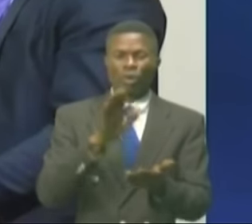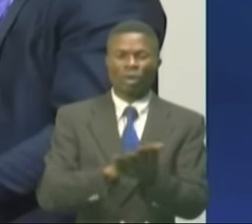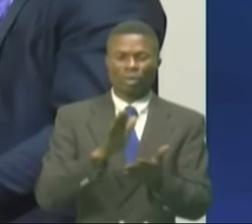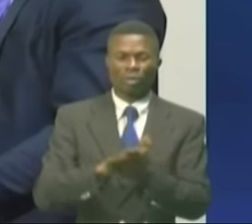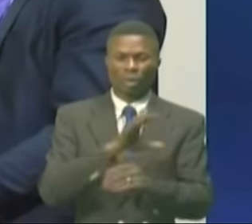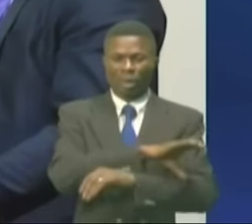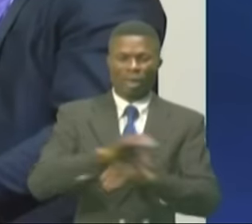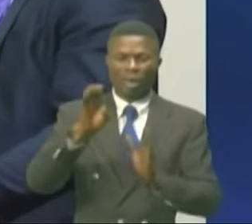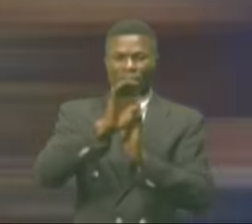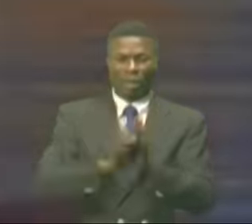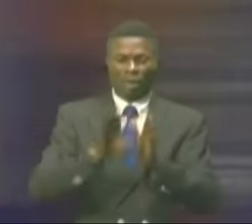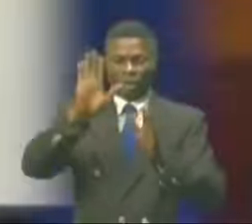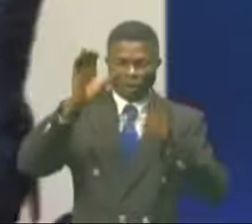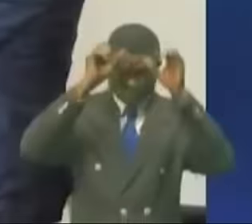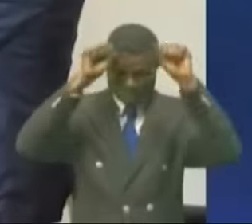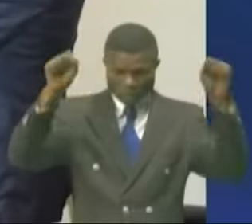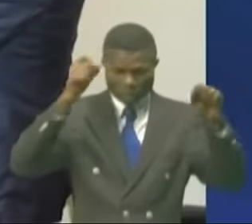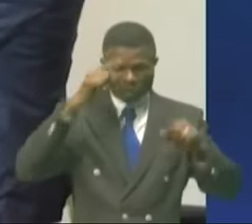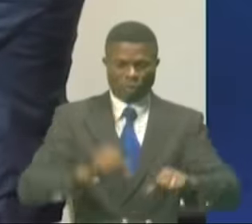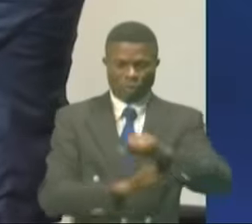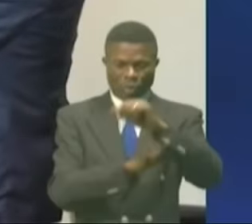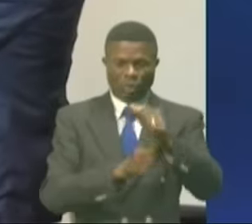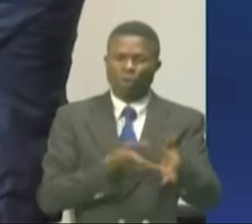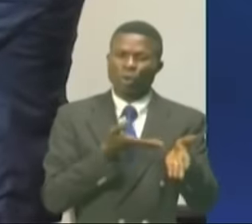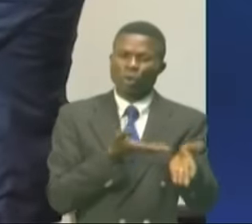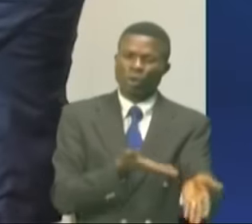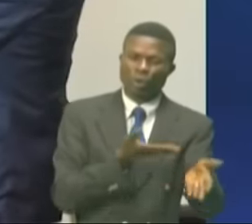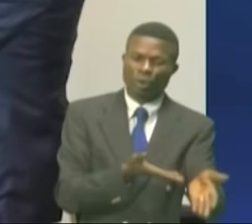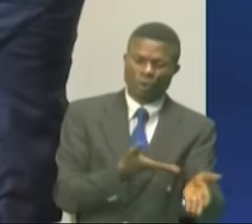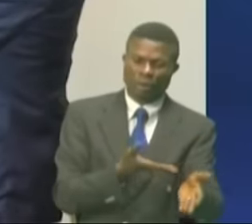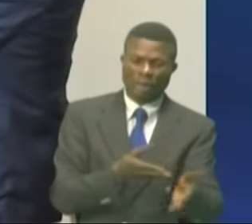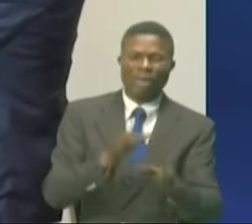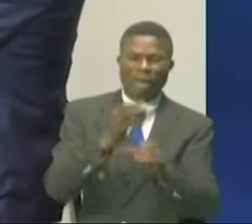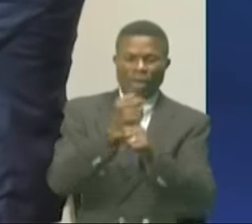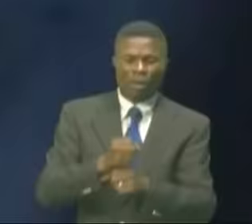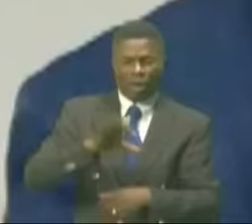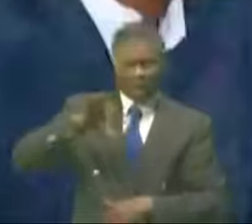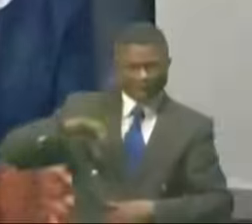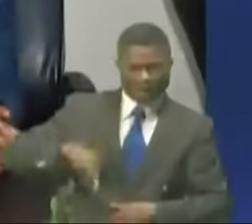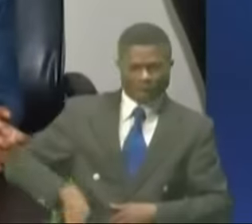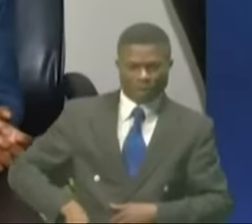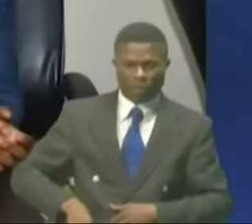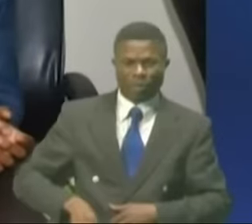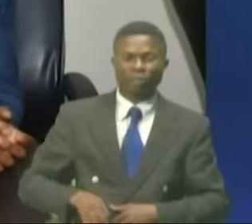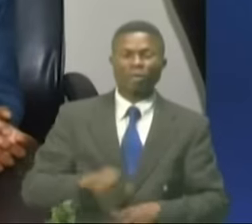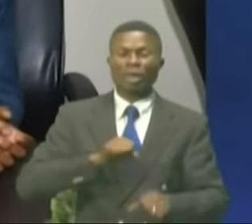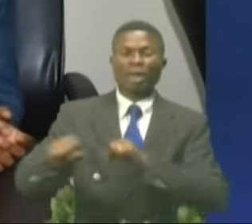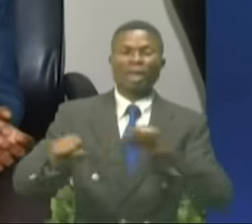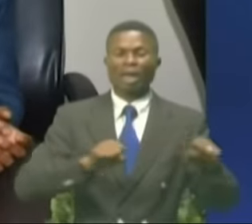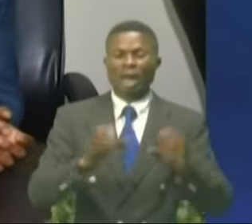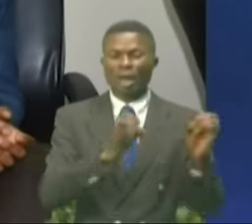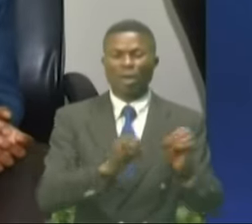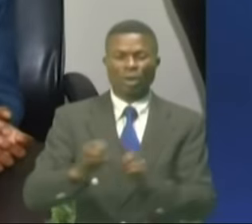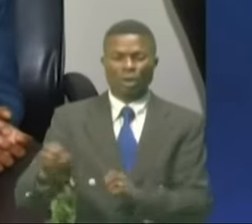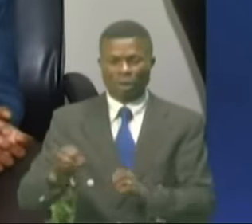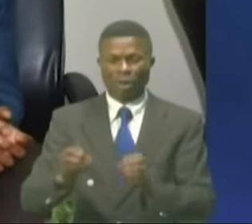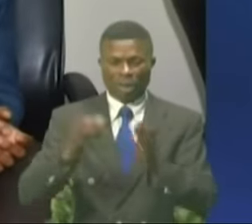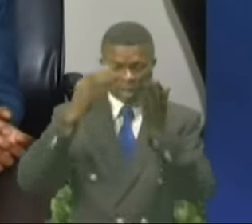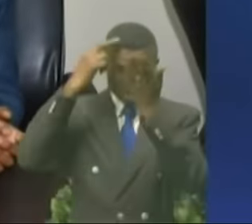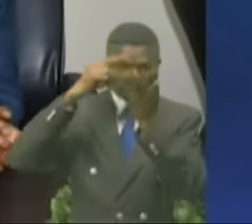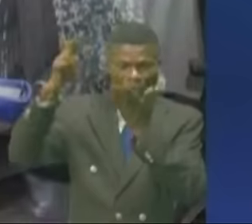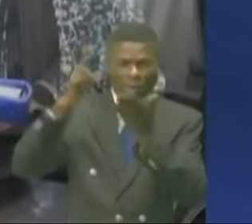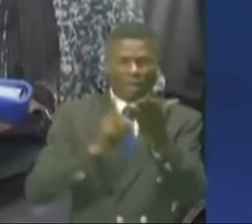constitutionnelle et son président pour l'appui et l'accompagnement dont ils ont bénéficié durant ce concours organisé par l'Académie du